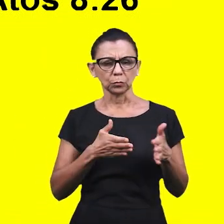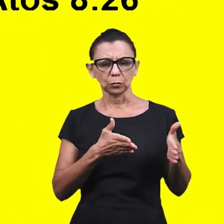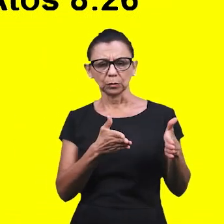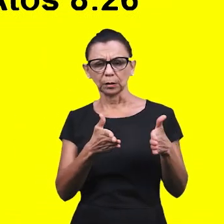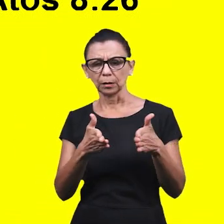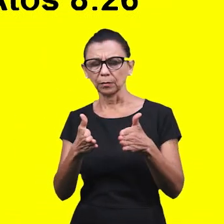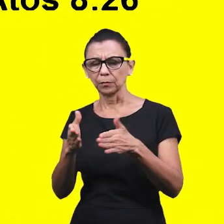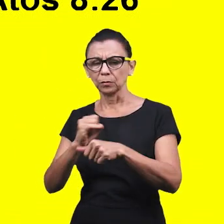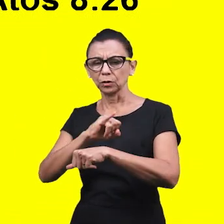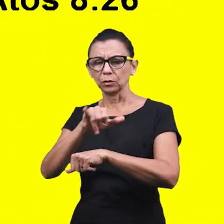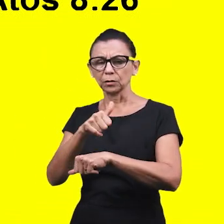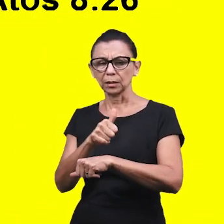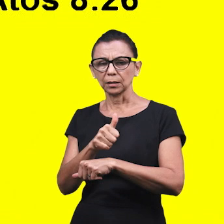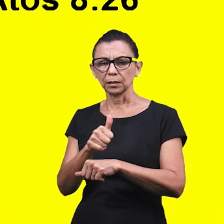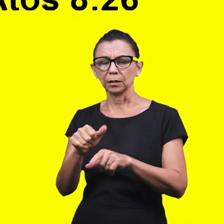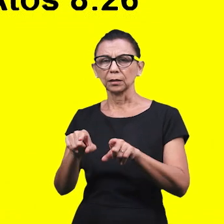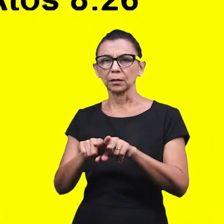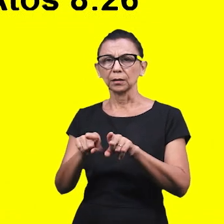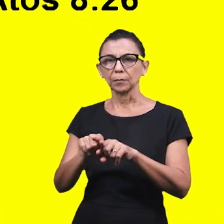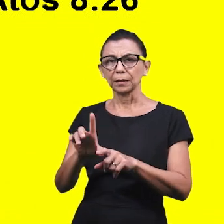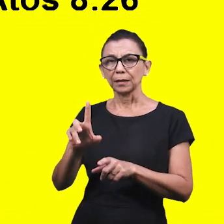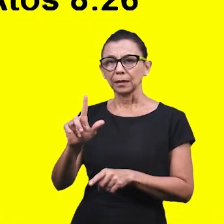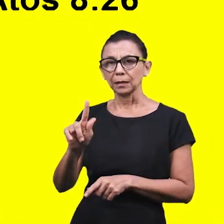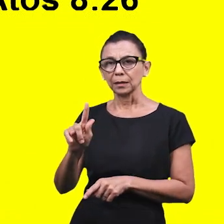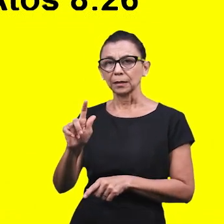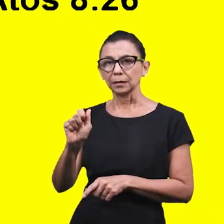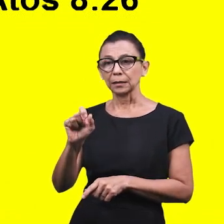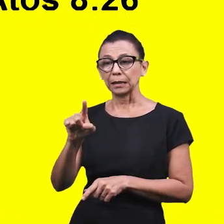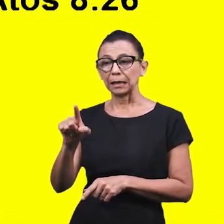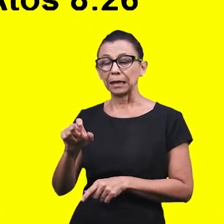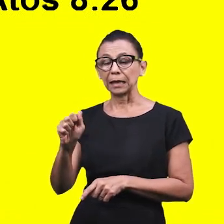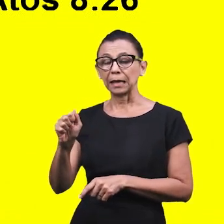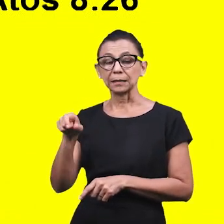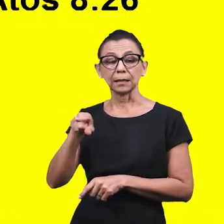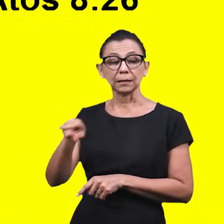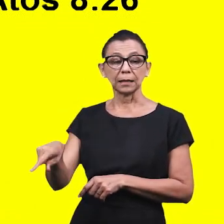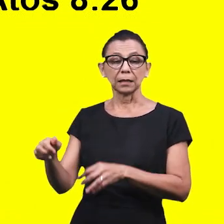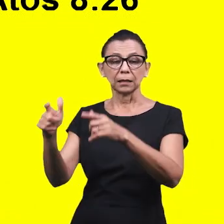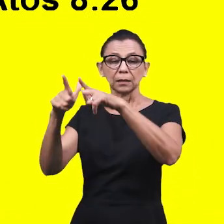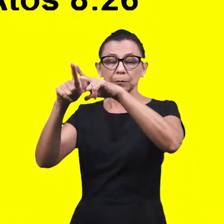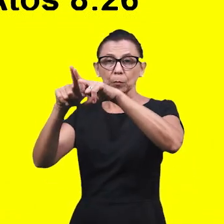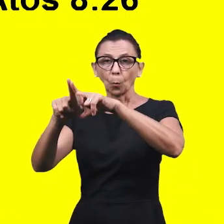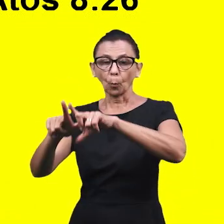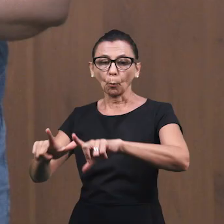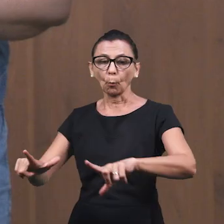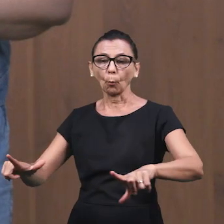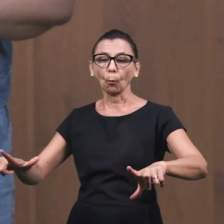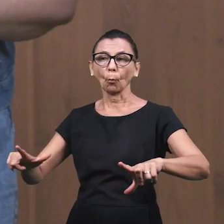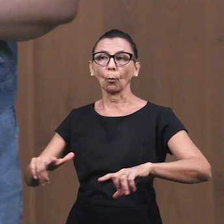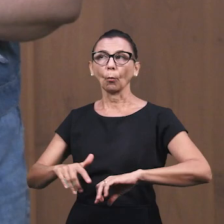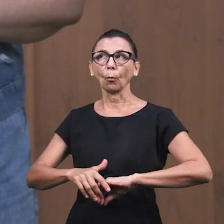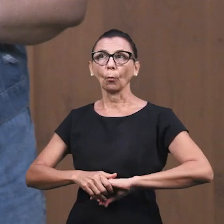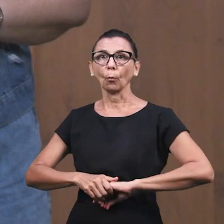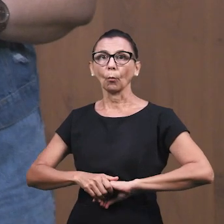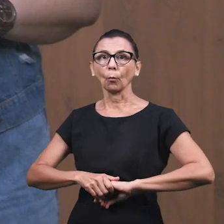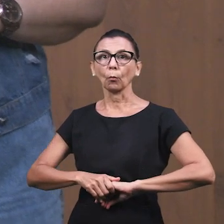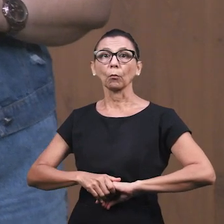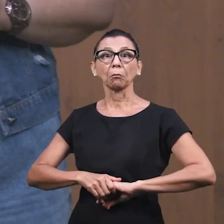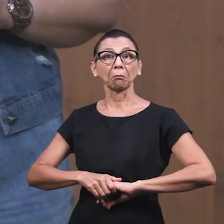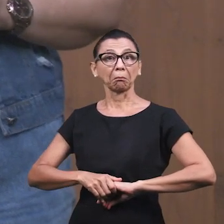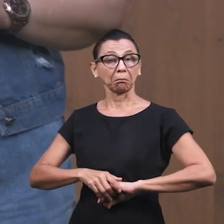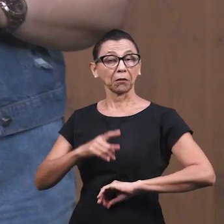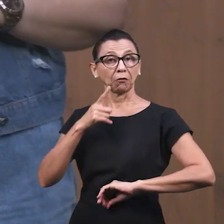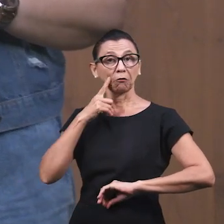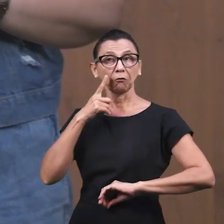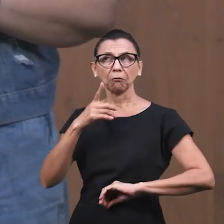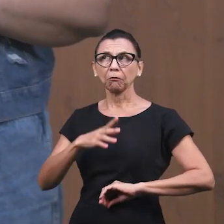de Jérusalem à Gaza, qui est désert. Oh, comment le Seigneur est merveilleux, n'est-ce pas? Il